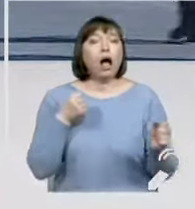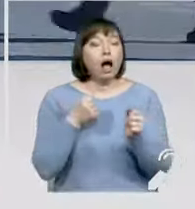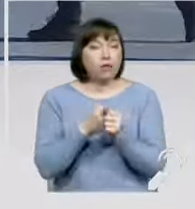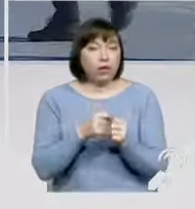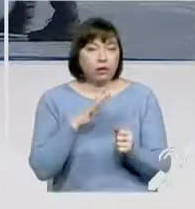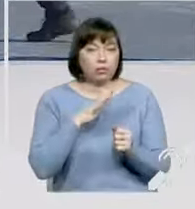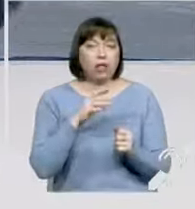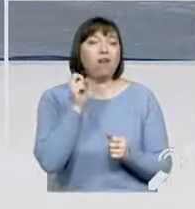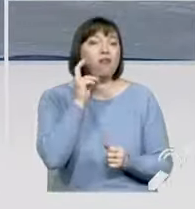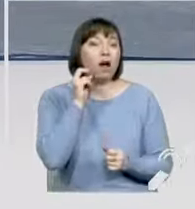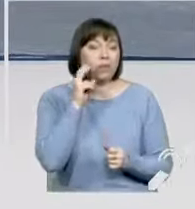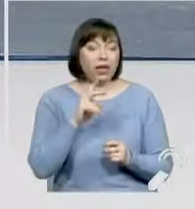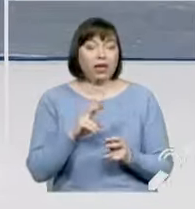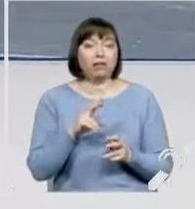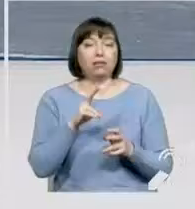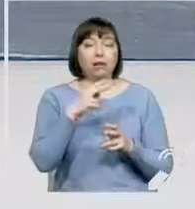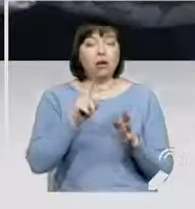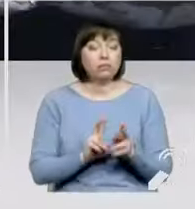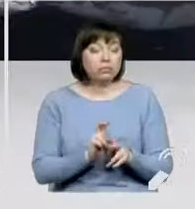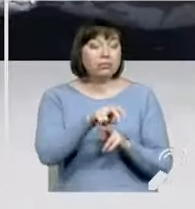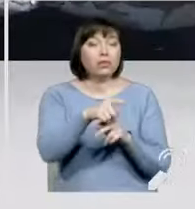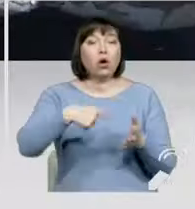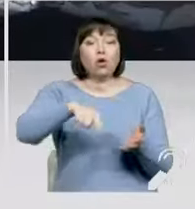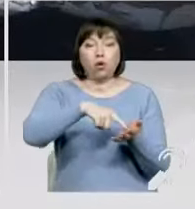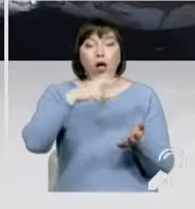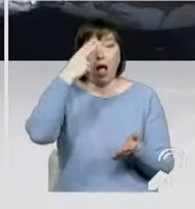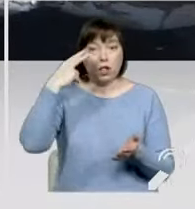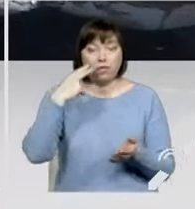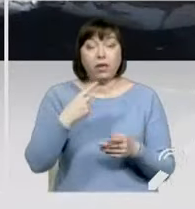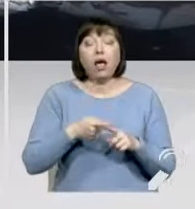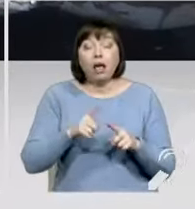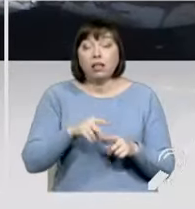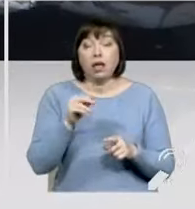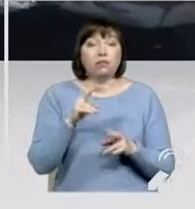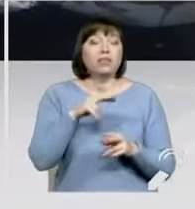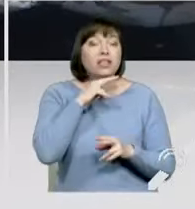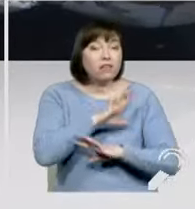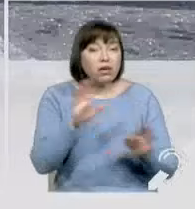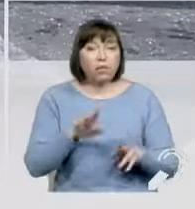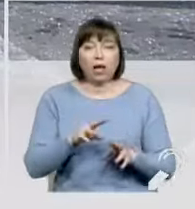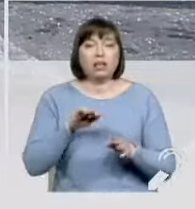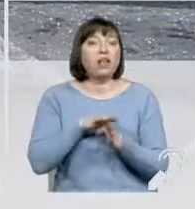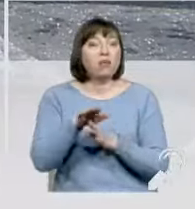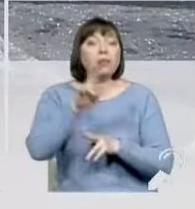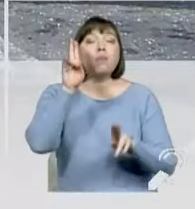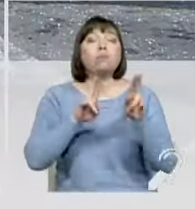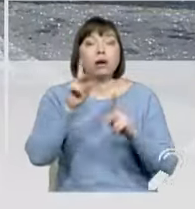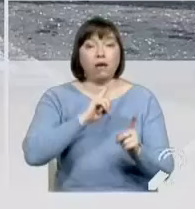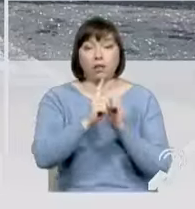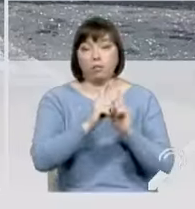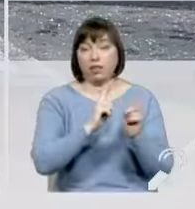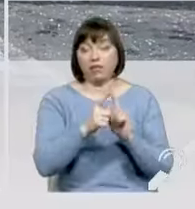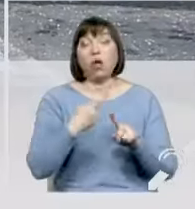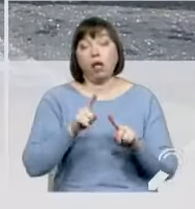Accidentul s-a produs la prânz la intrarea în orașul Ialoveni și de această dată neatenția și nerespectarea regulilor elementare de circulație au